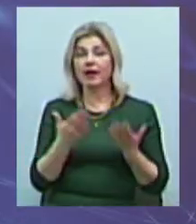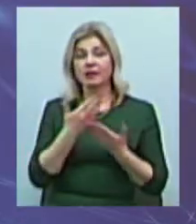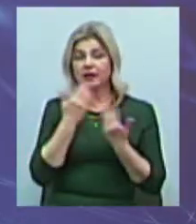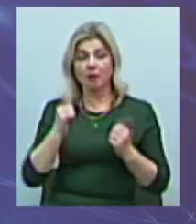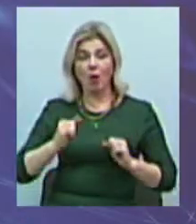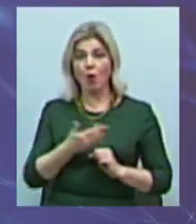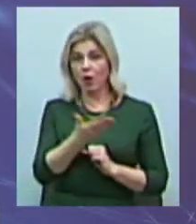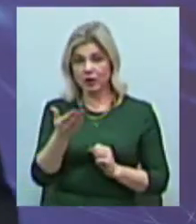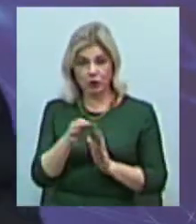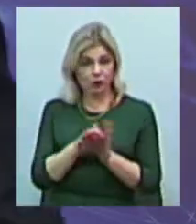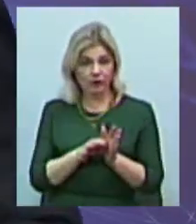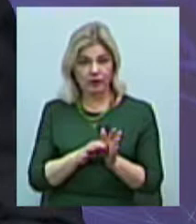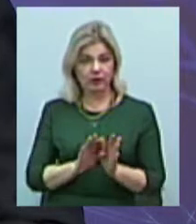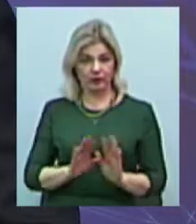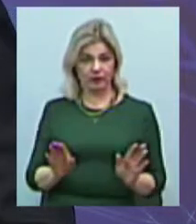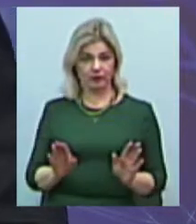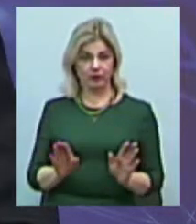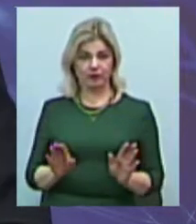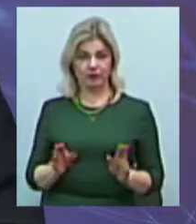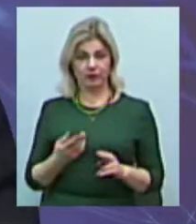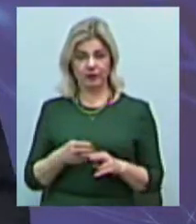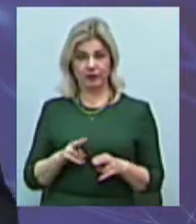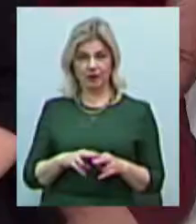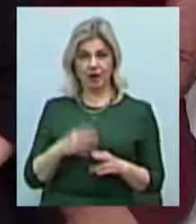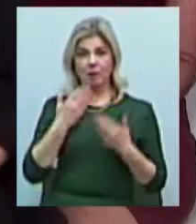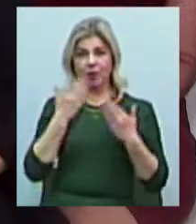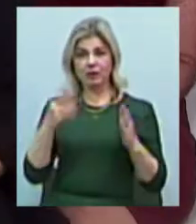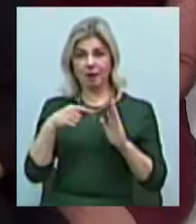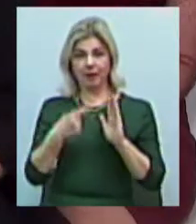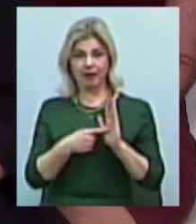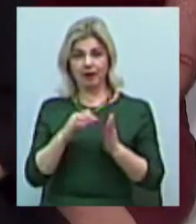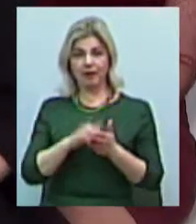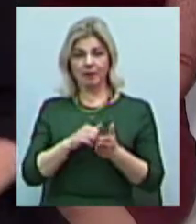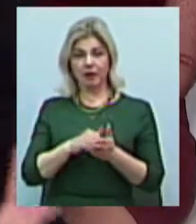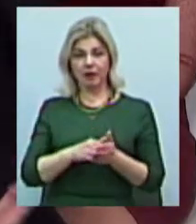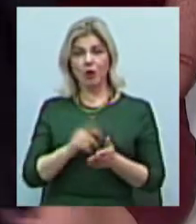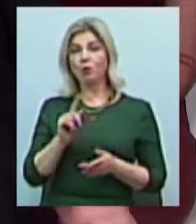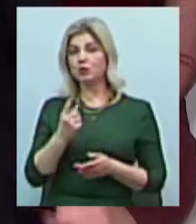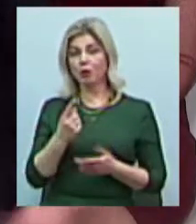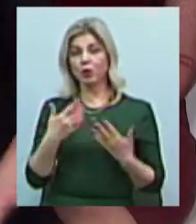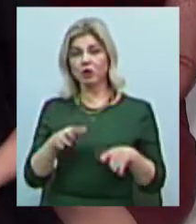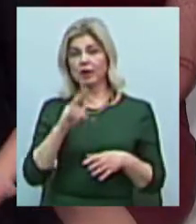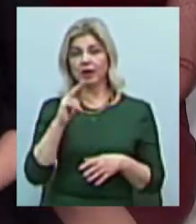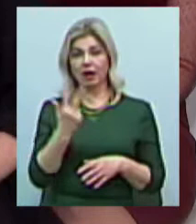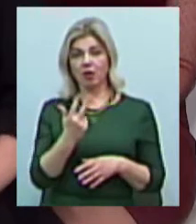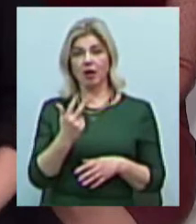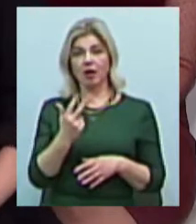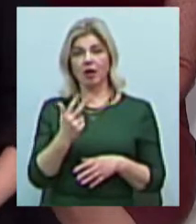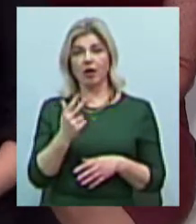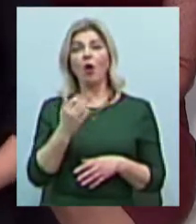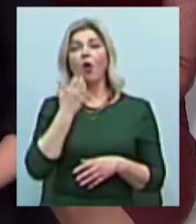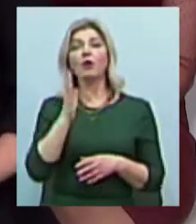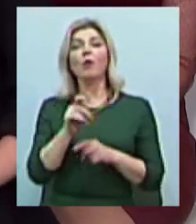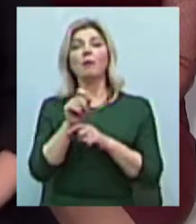колег термінового, є ще одне. Добре, це вже буде останнє запитання. У мене останнє питання з приводу, а чому вже 3 роки ВО, коли